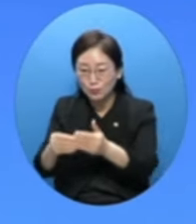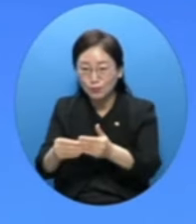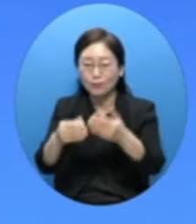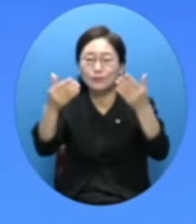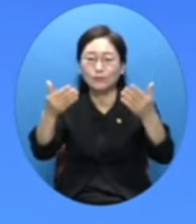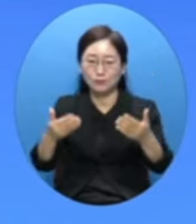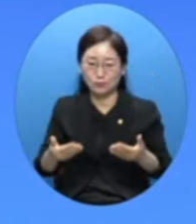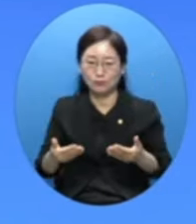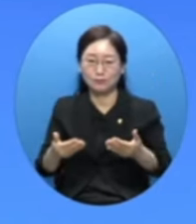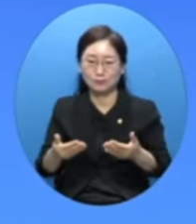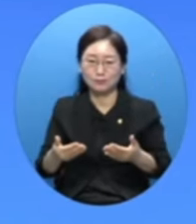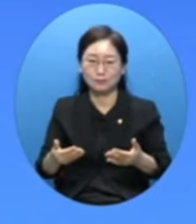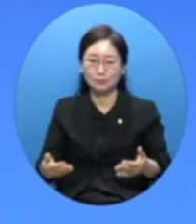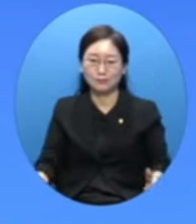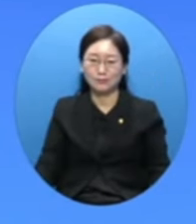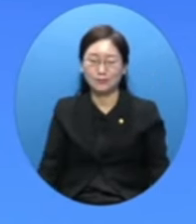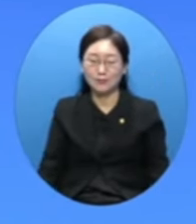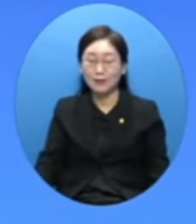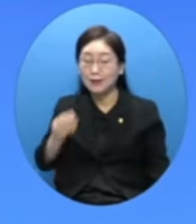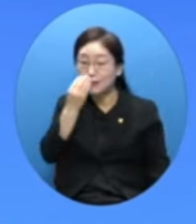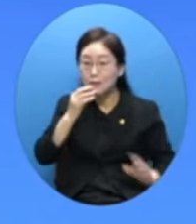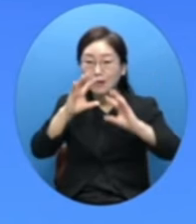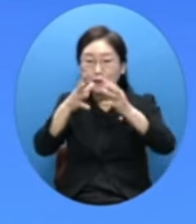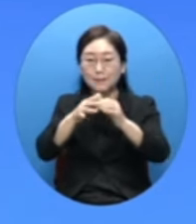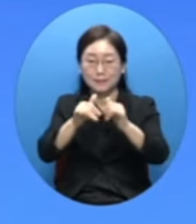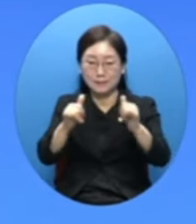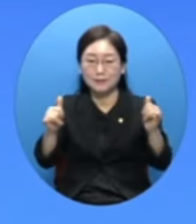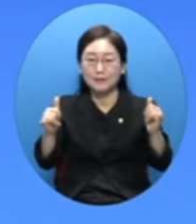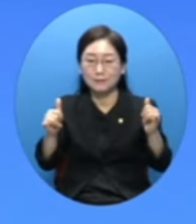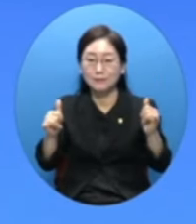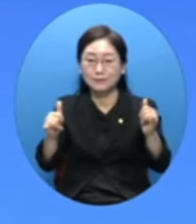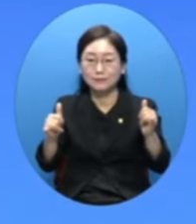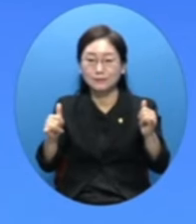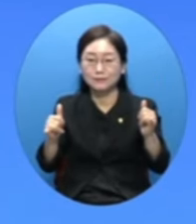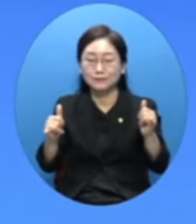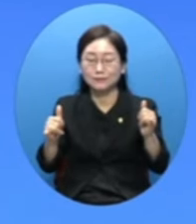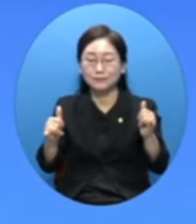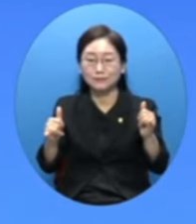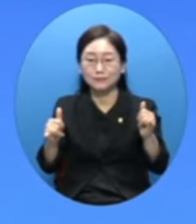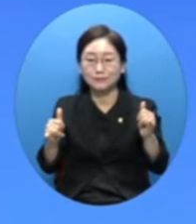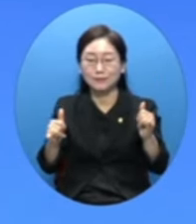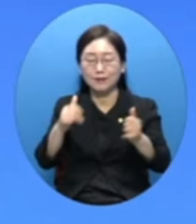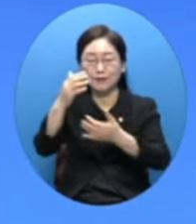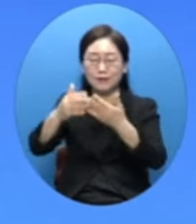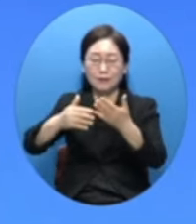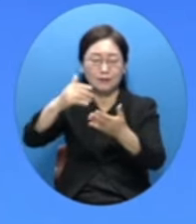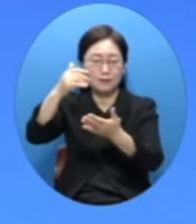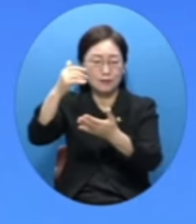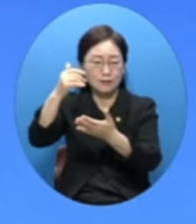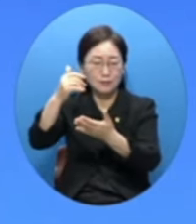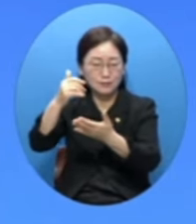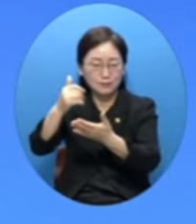것입니다 아멘 이스라엘 백성들이 하나님의